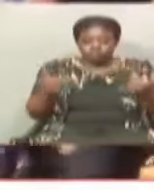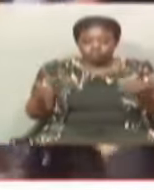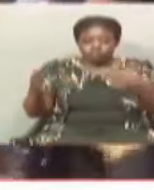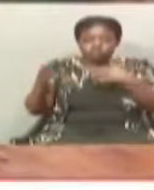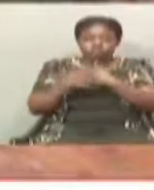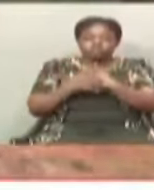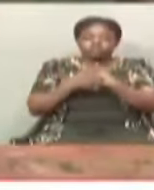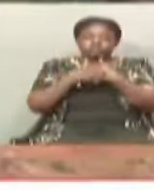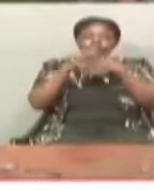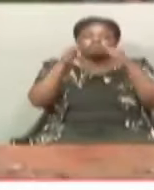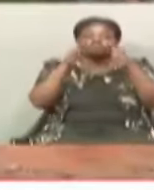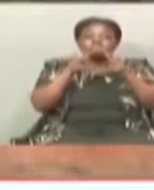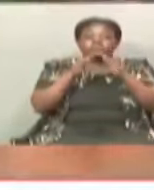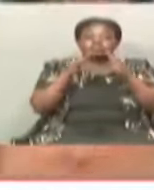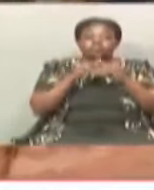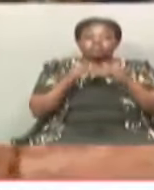nyumba